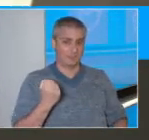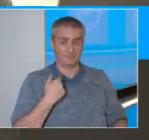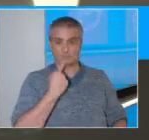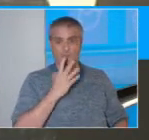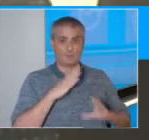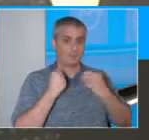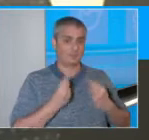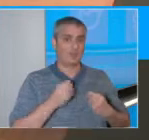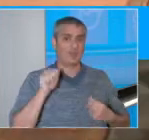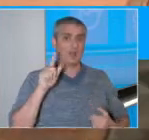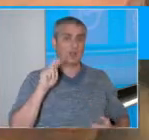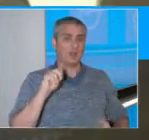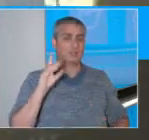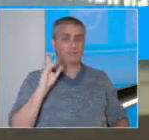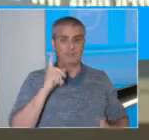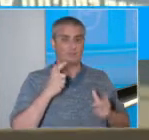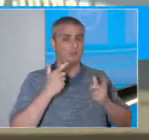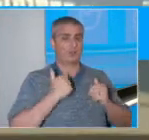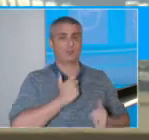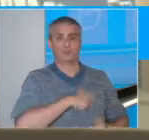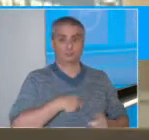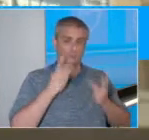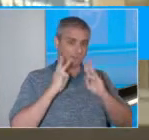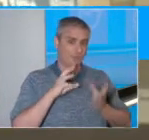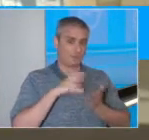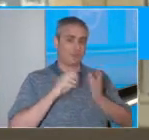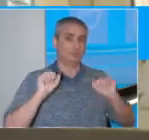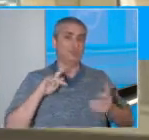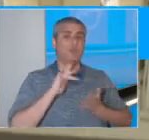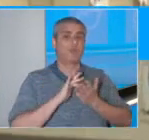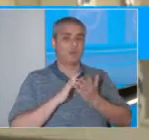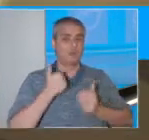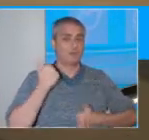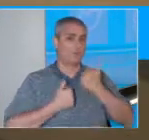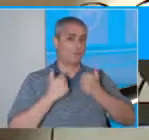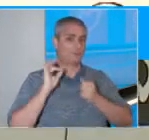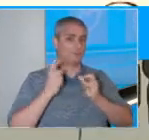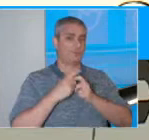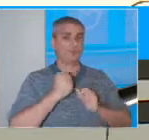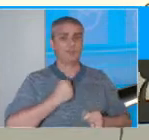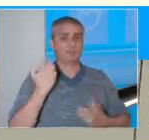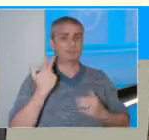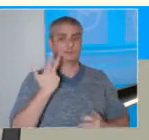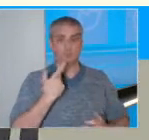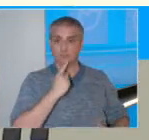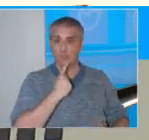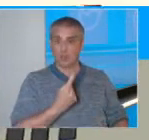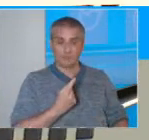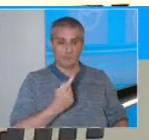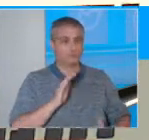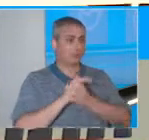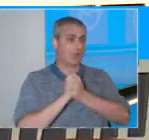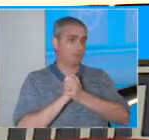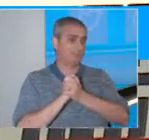ערב טוב לאלון דודי, ראש עיריית שדרות, סגן יושב ראש מרכז השלטון המקומי, מועמד מטעם מפלגת ימינה מספר 3, צריך לומר,